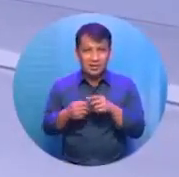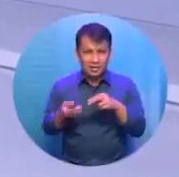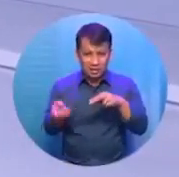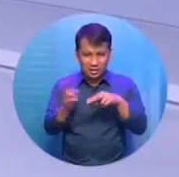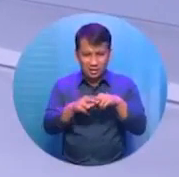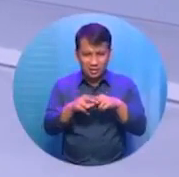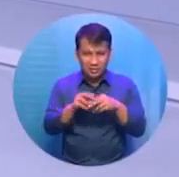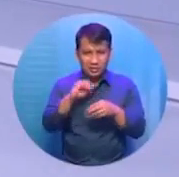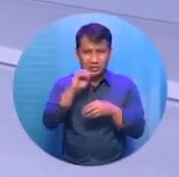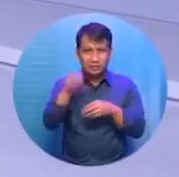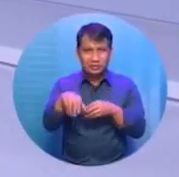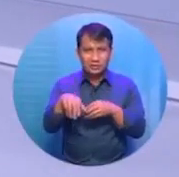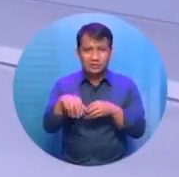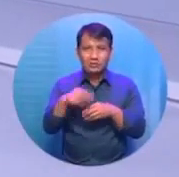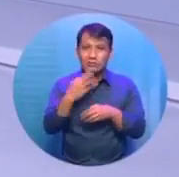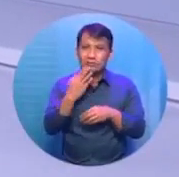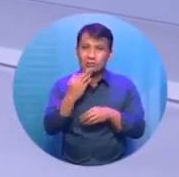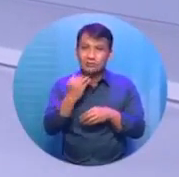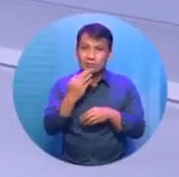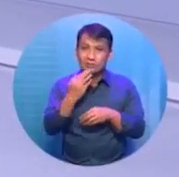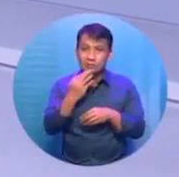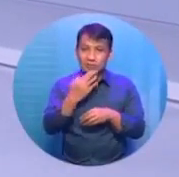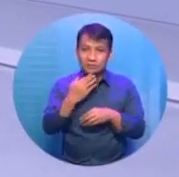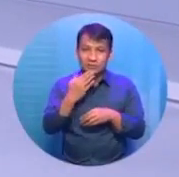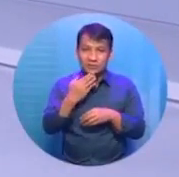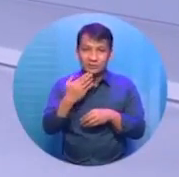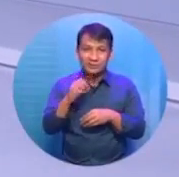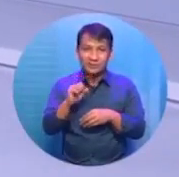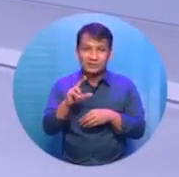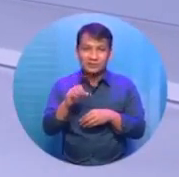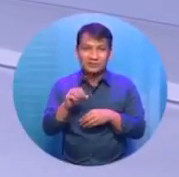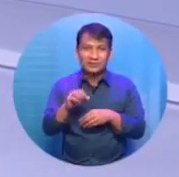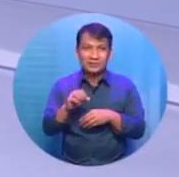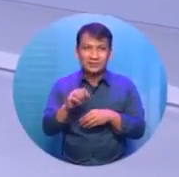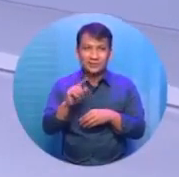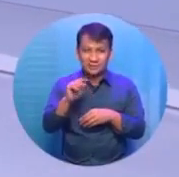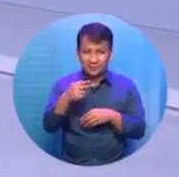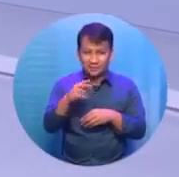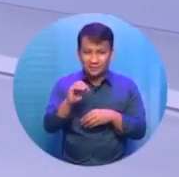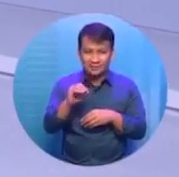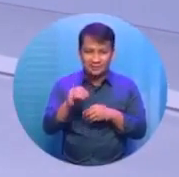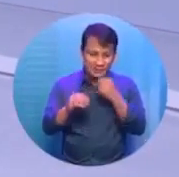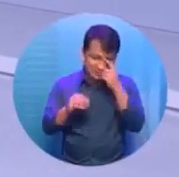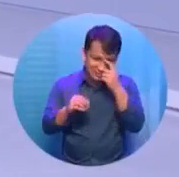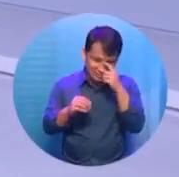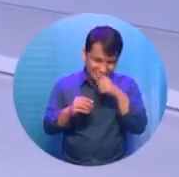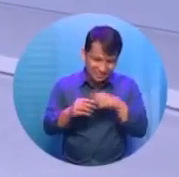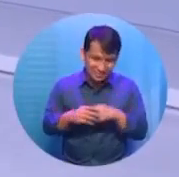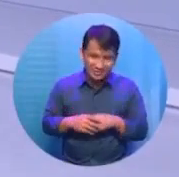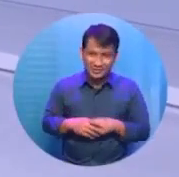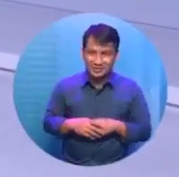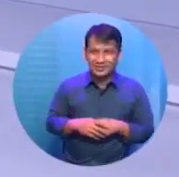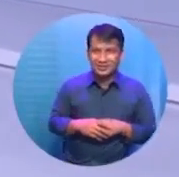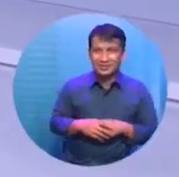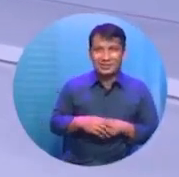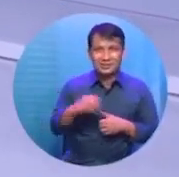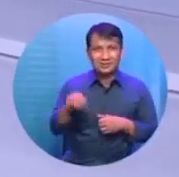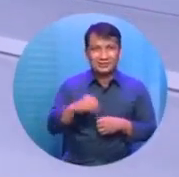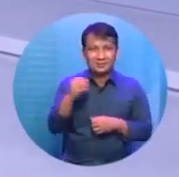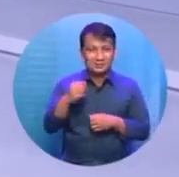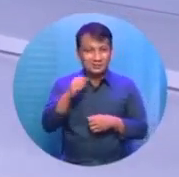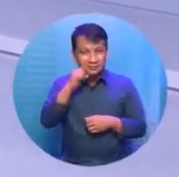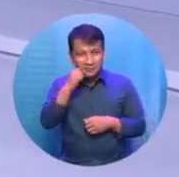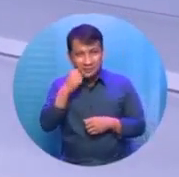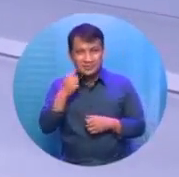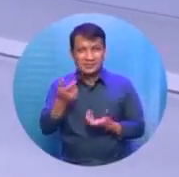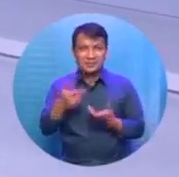ng konting asukal. Oh. Ay, wala po, sir. Toyo. Ano anyway, po, yung pampasim po, tapos